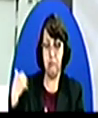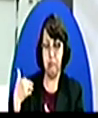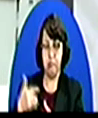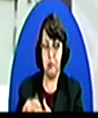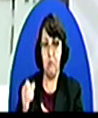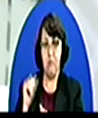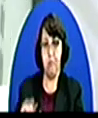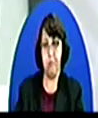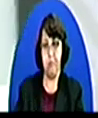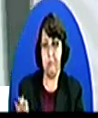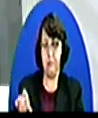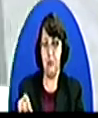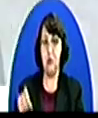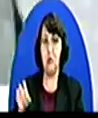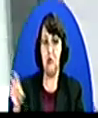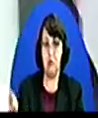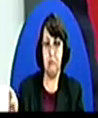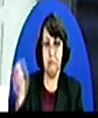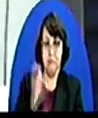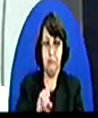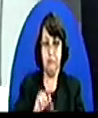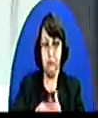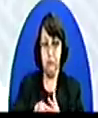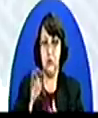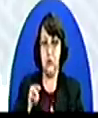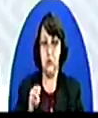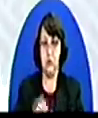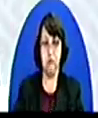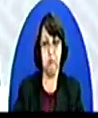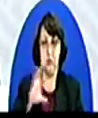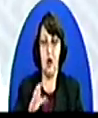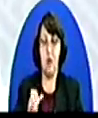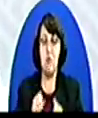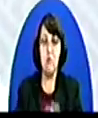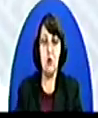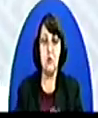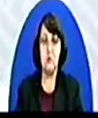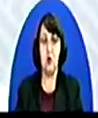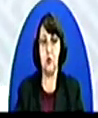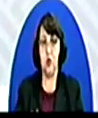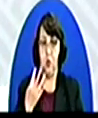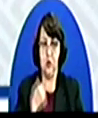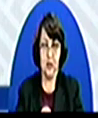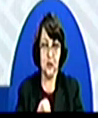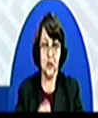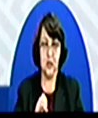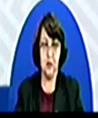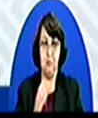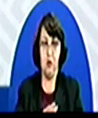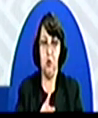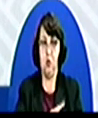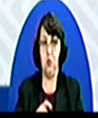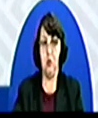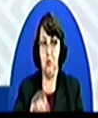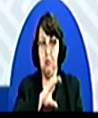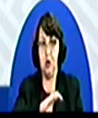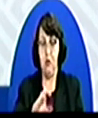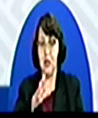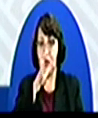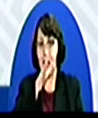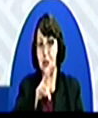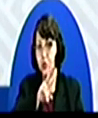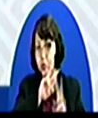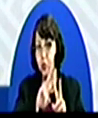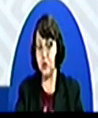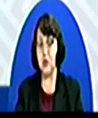боломжтой болно гэж улсын хурлын гишүүд тайлбарлаж байна. Өнөөдөр үйл ажиллагаагаа явуулж байгаа одоо хувийн байгууллагууд байна шүү дээ. Насан туршийн одоо даатгалыг харуулж